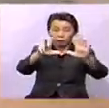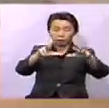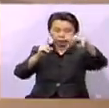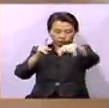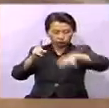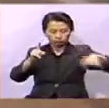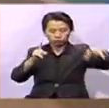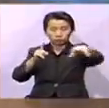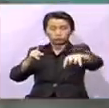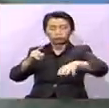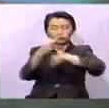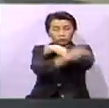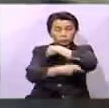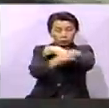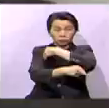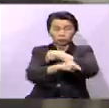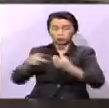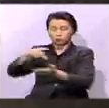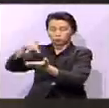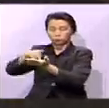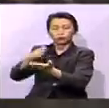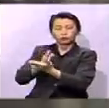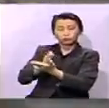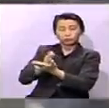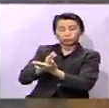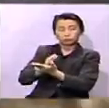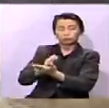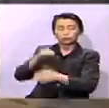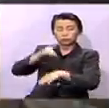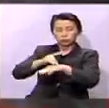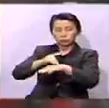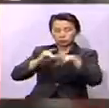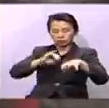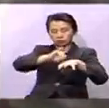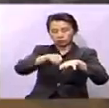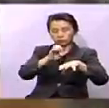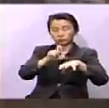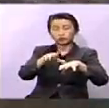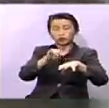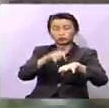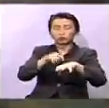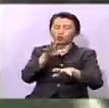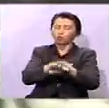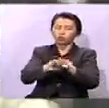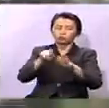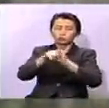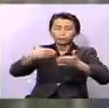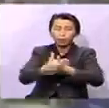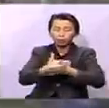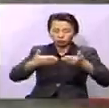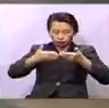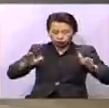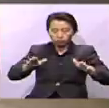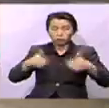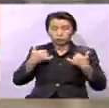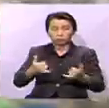jajahan seluruh negeri. Pusat pemindahan sementara PPS di jajahan Jeli antara yang terbaru dibuka setakat hari